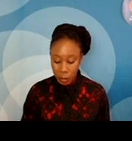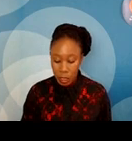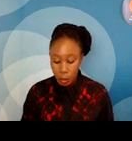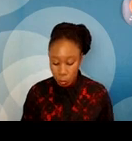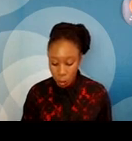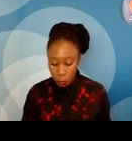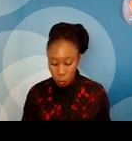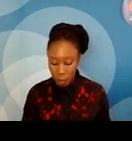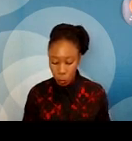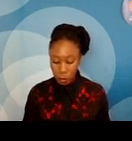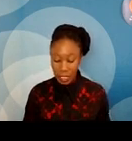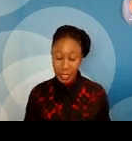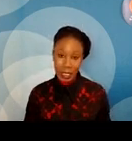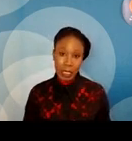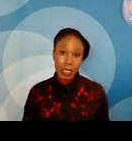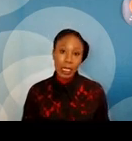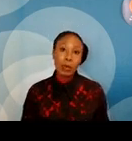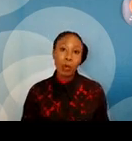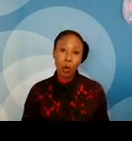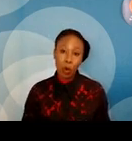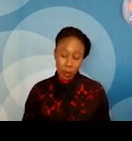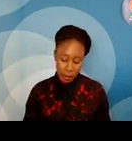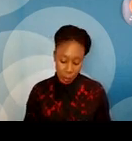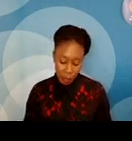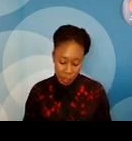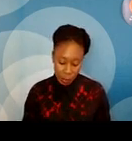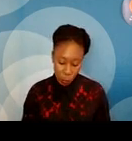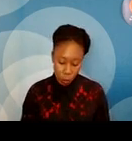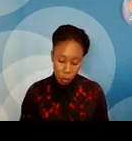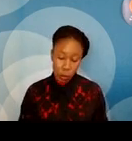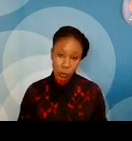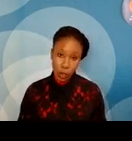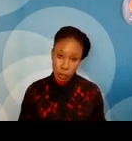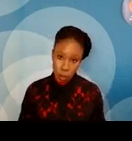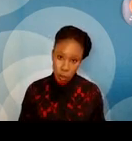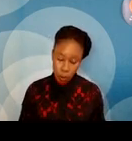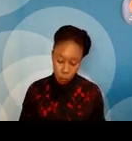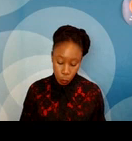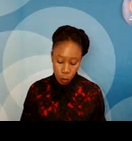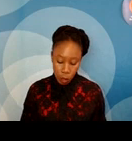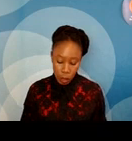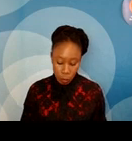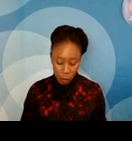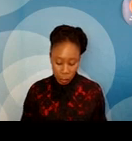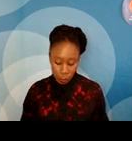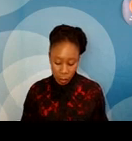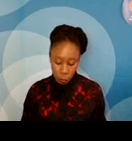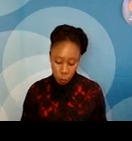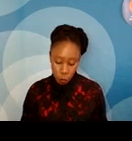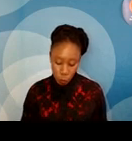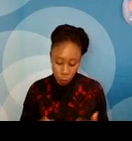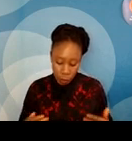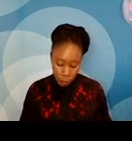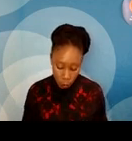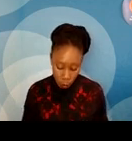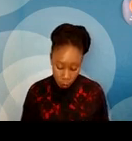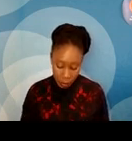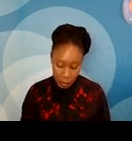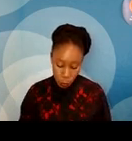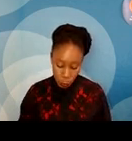i arbetslivet så behövs de här åtgärderna på samhällsnivå, på företagsnivå, men framförallt också